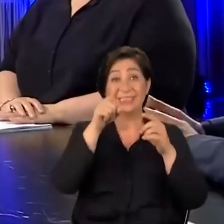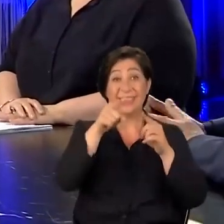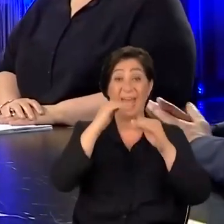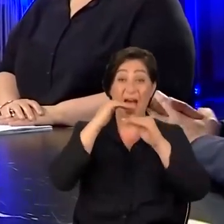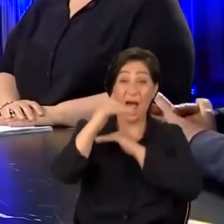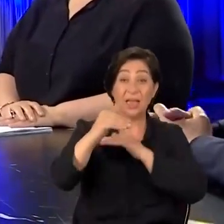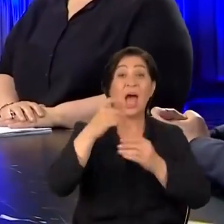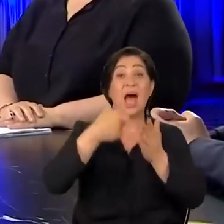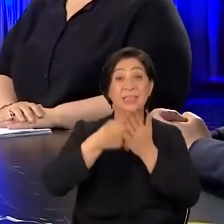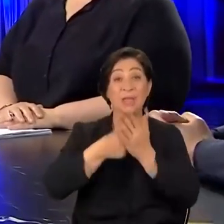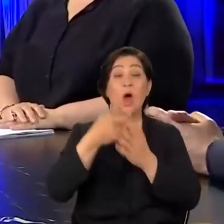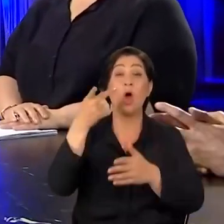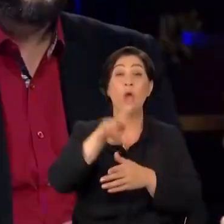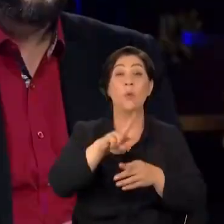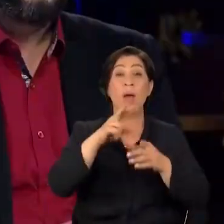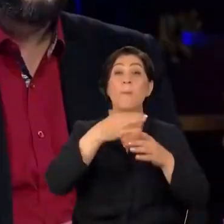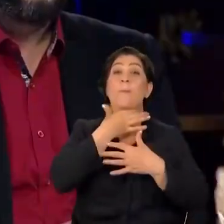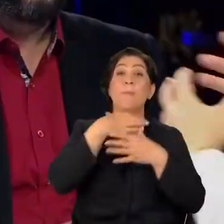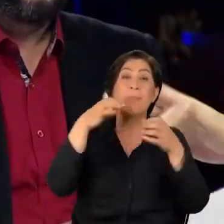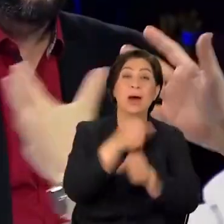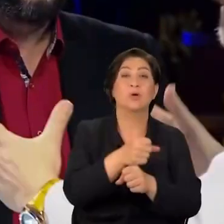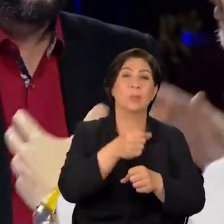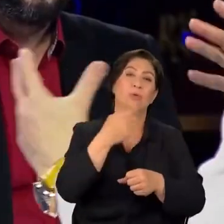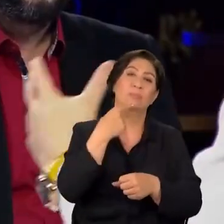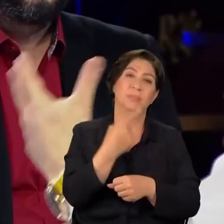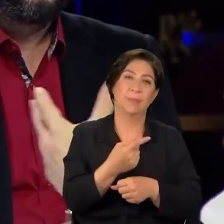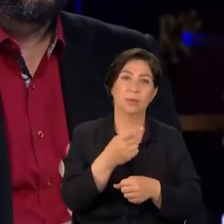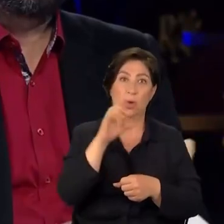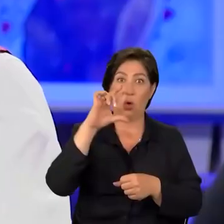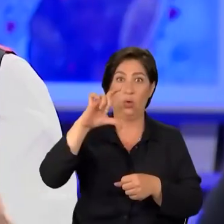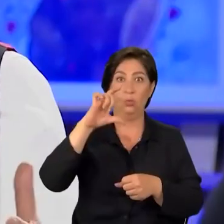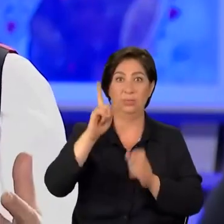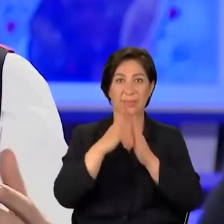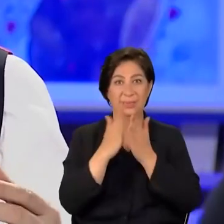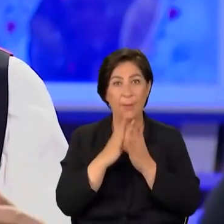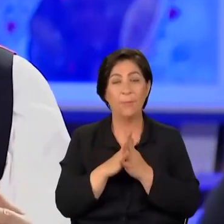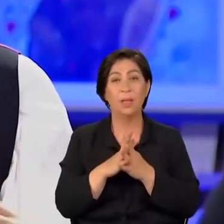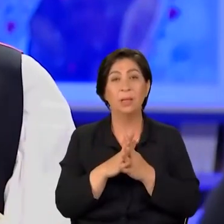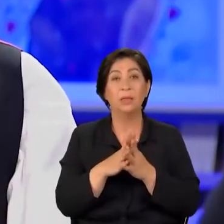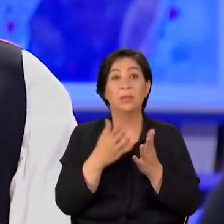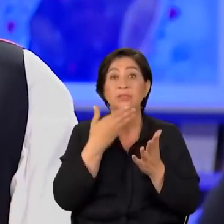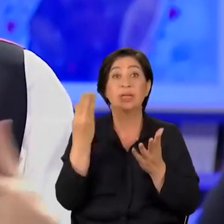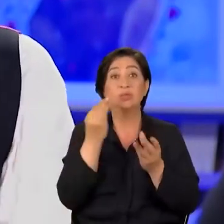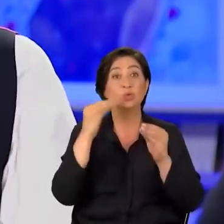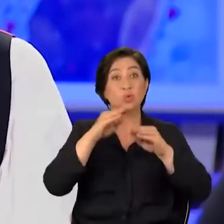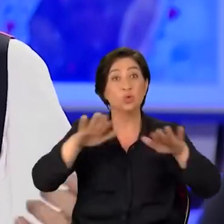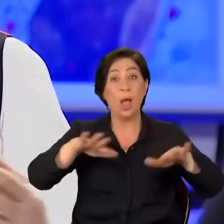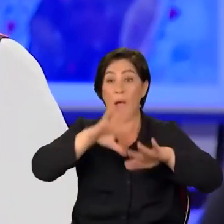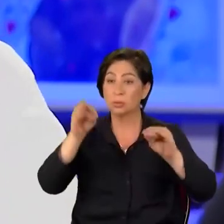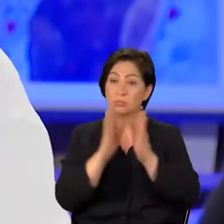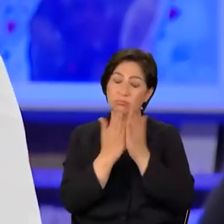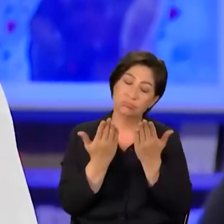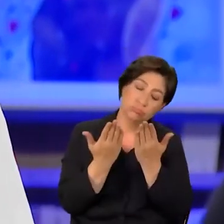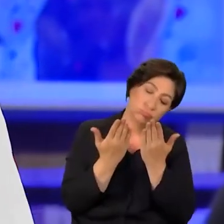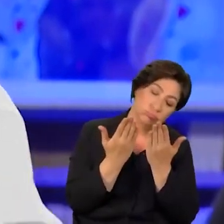adına ölüme seni mahkum ediyorum. Seni halk adına ölüme mahkum ediyorum. Bravo. Yani seni halk adına ölüme mahkum ediyorum. Kalın da bir kitaptır. Ve gencecik